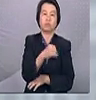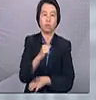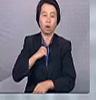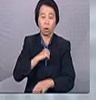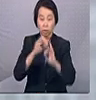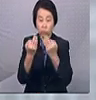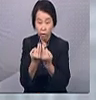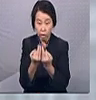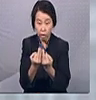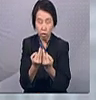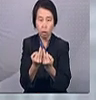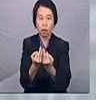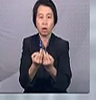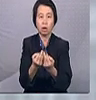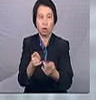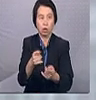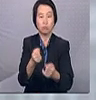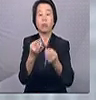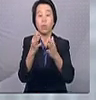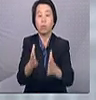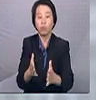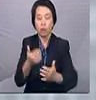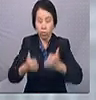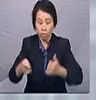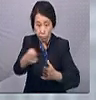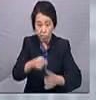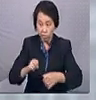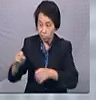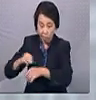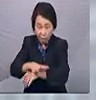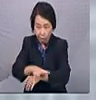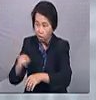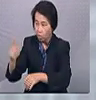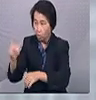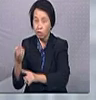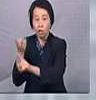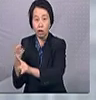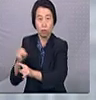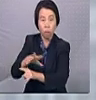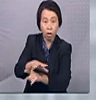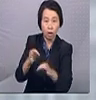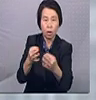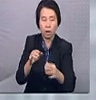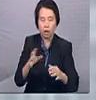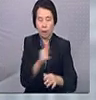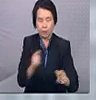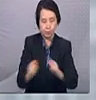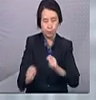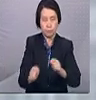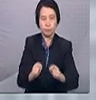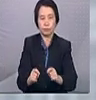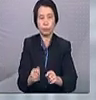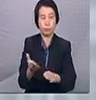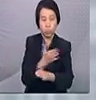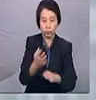keluarga contohnya index case tu berapa orang, sama ada mereka dijangkiti ke tidak, jadi kita ambil tindakan proaktif sebelum dia